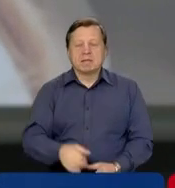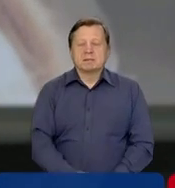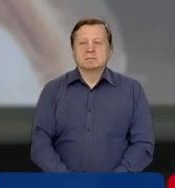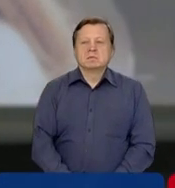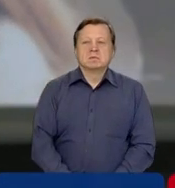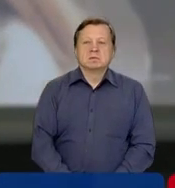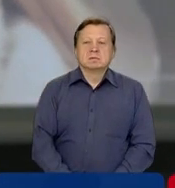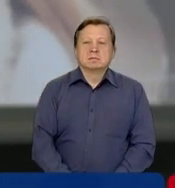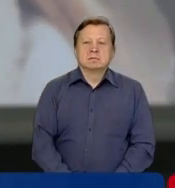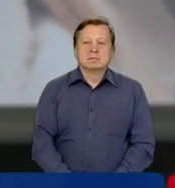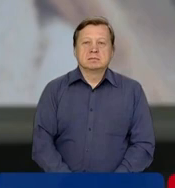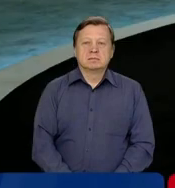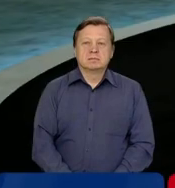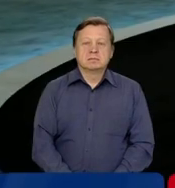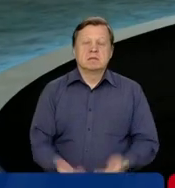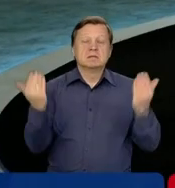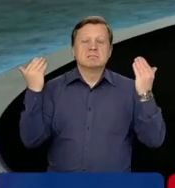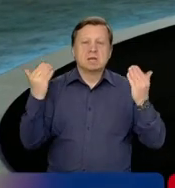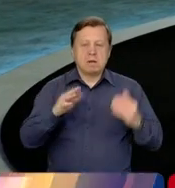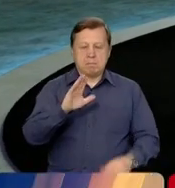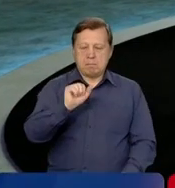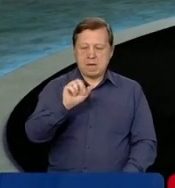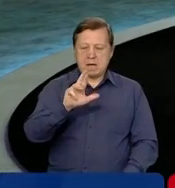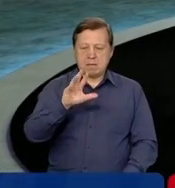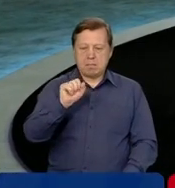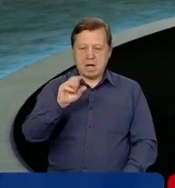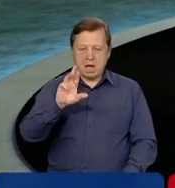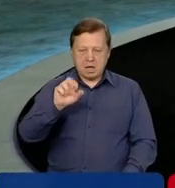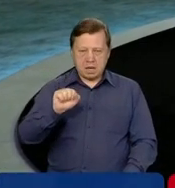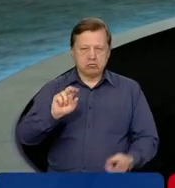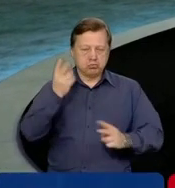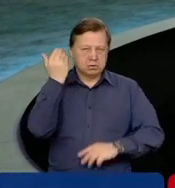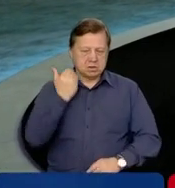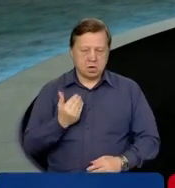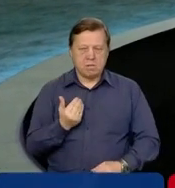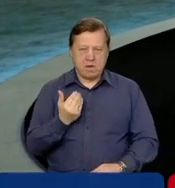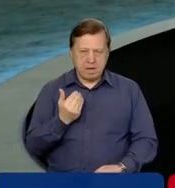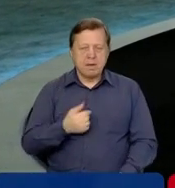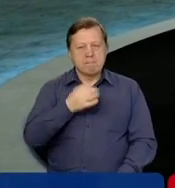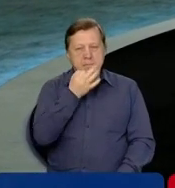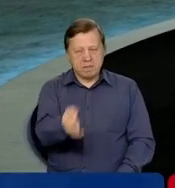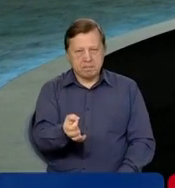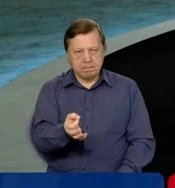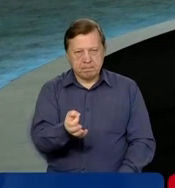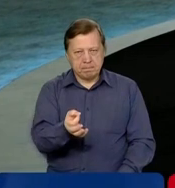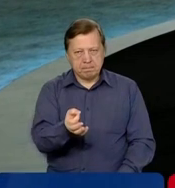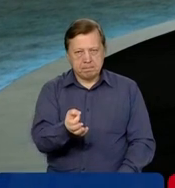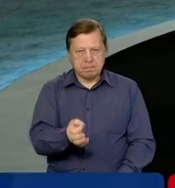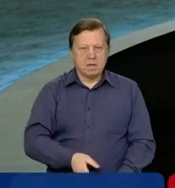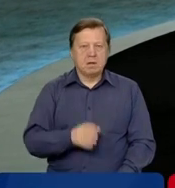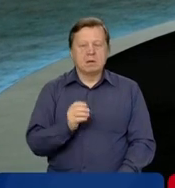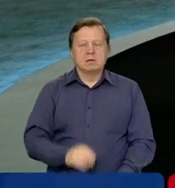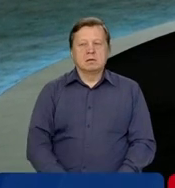prosimy. Dzień dobry, Barbara z Częstochowy. Mam takie pytanie. Czy posiadacze,